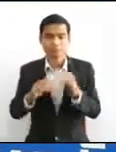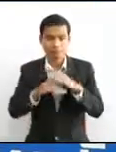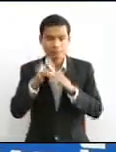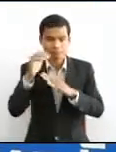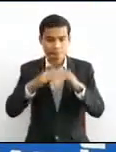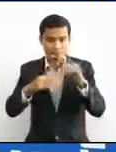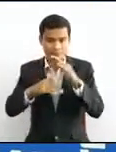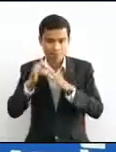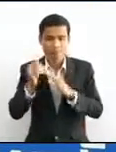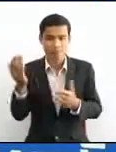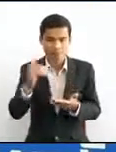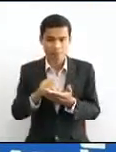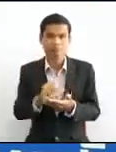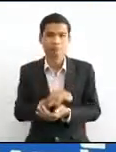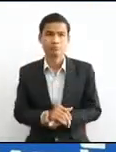nòng chà